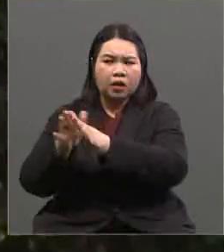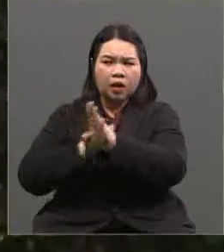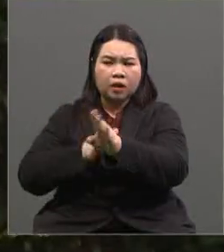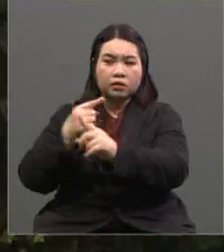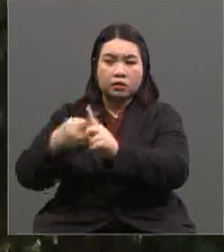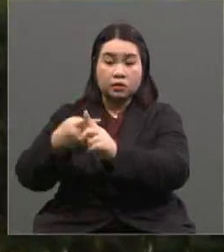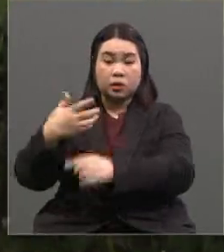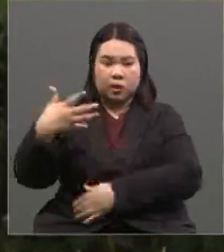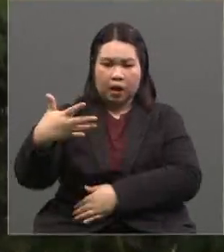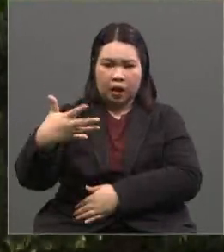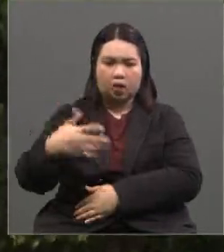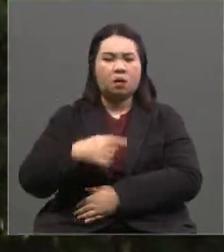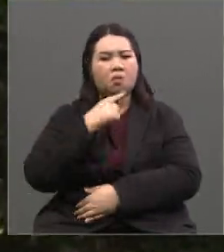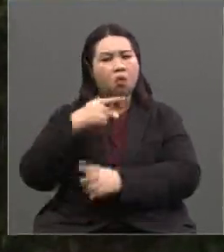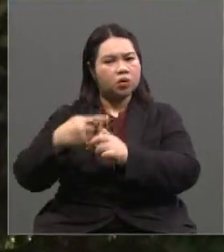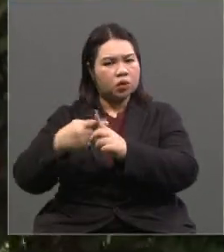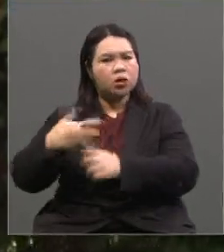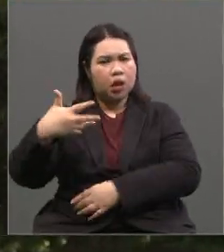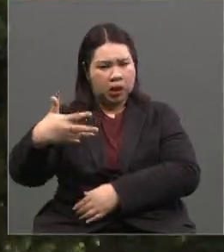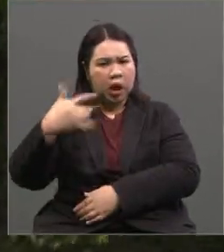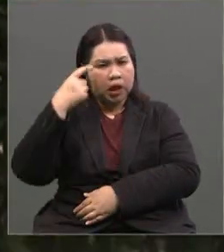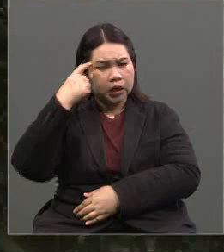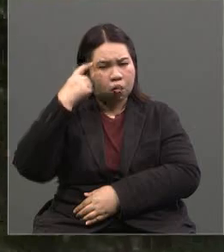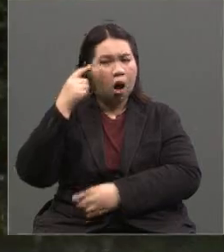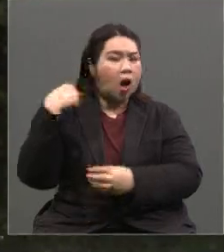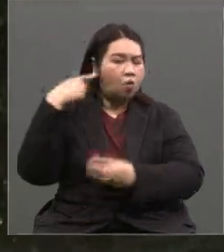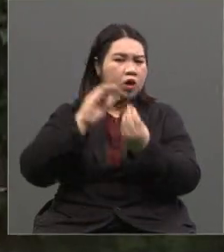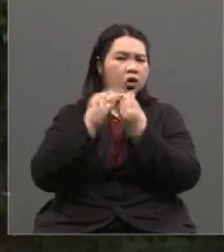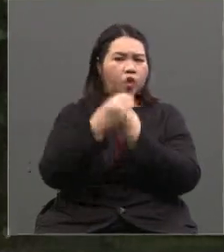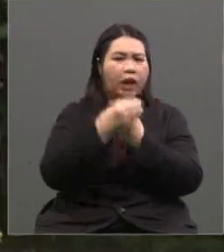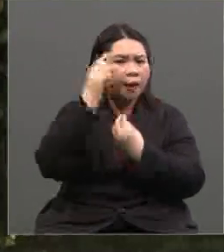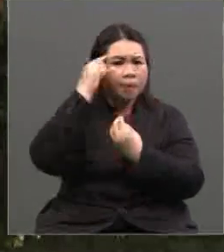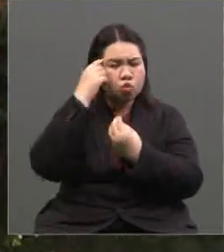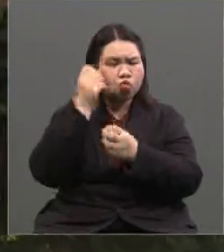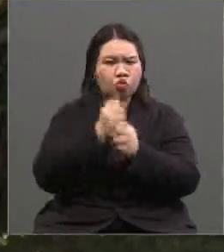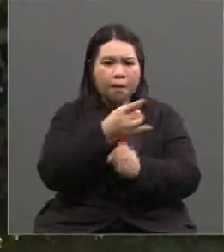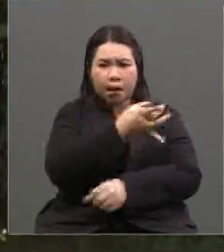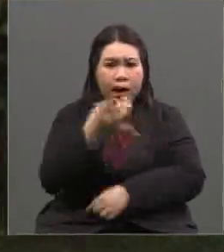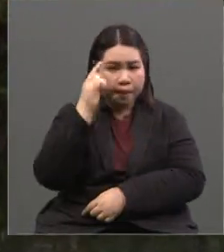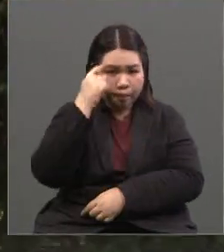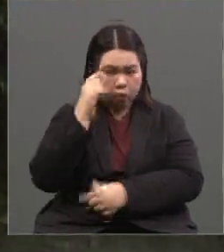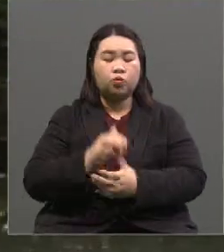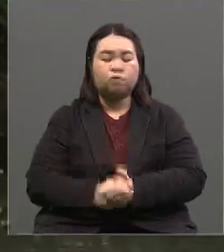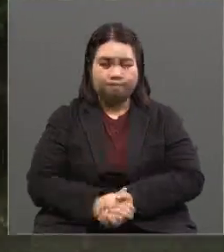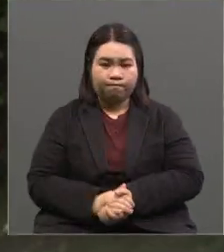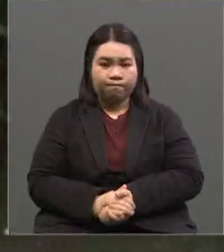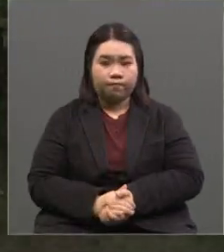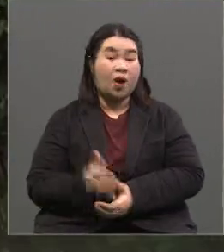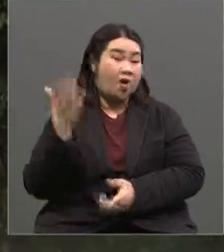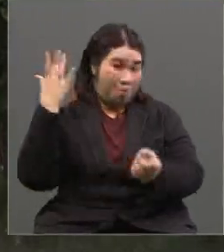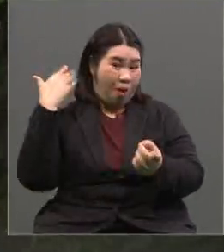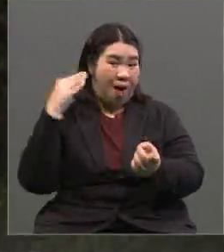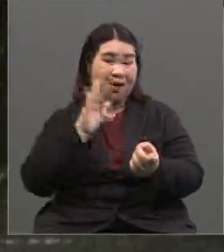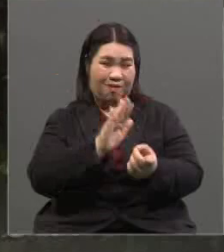เห็นว่าการคบกันเพียง5เดือนก็น่าจะทำให้ไม่รู้อะไรมากนักค่ะอันนี้เป็นความคืบหน้าสำหรับคดีเมื่อวานนี้นะ